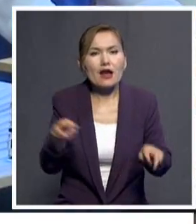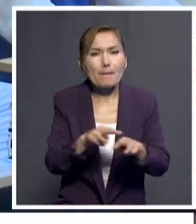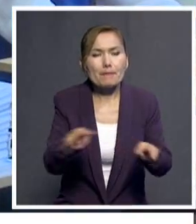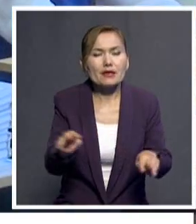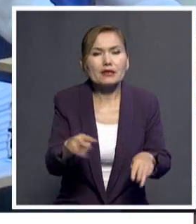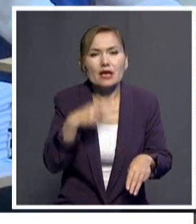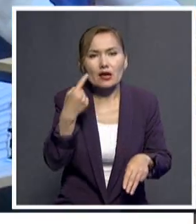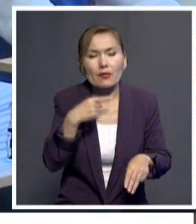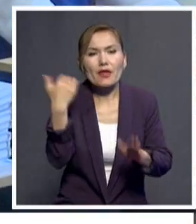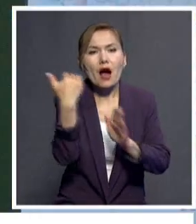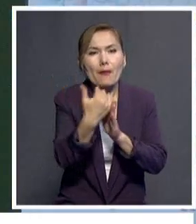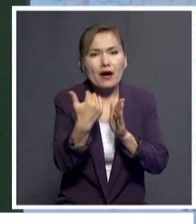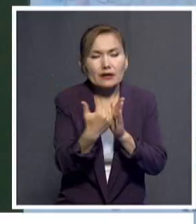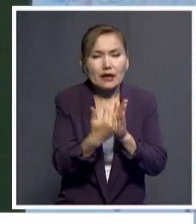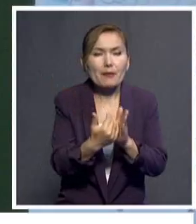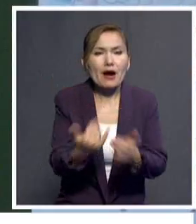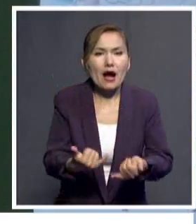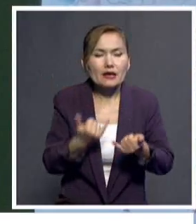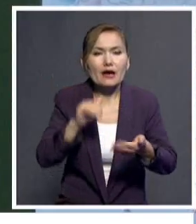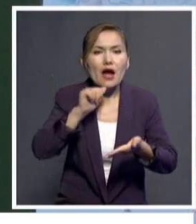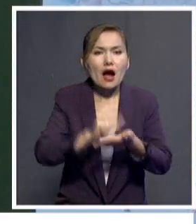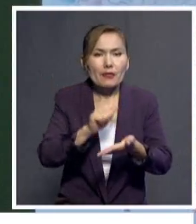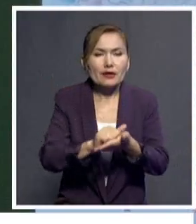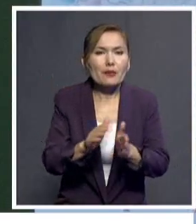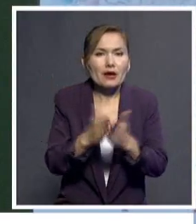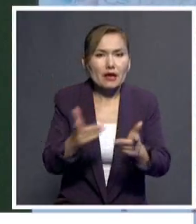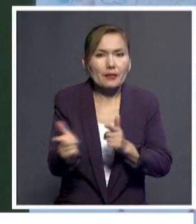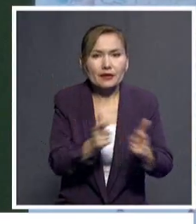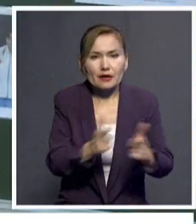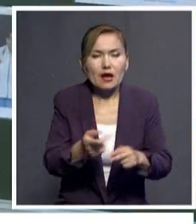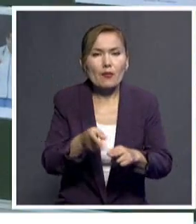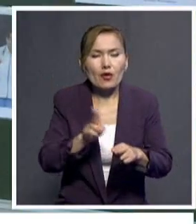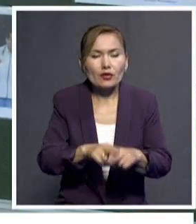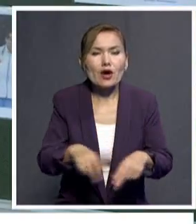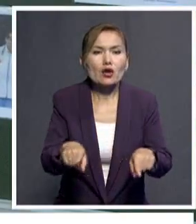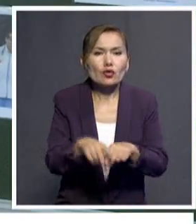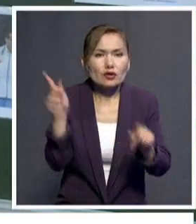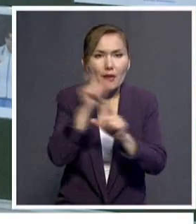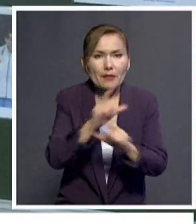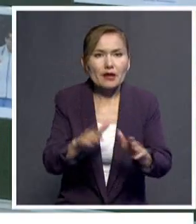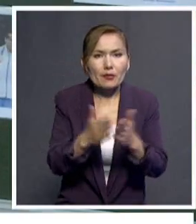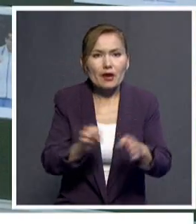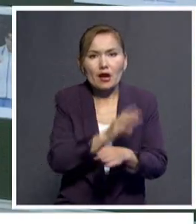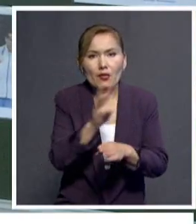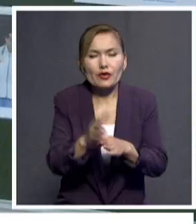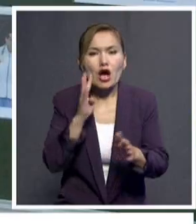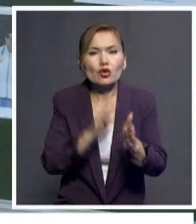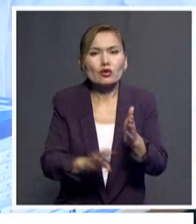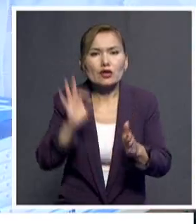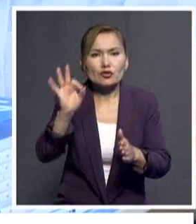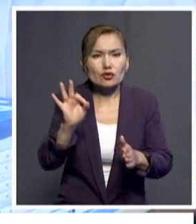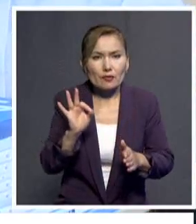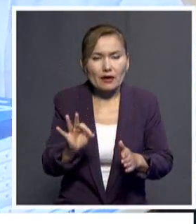сараптамадан өтіп, басылып дайын тұр деп сендірді. Мектепке дейінгі біліммен қамтуда деңгейі де көңіл көншітерлік 93% деді